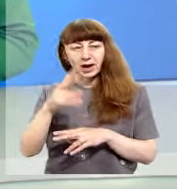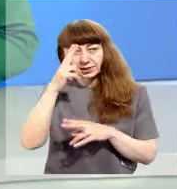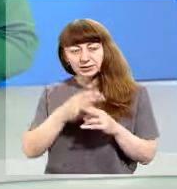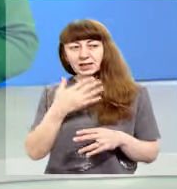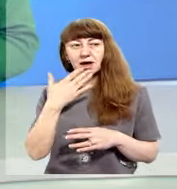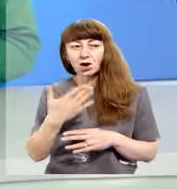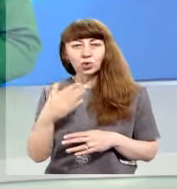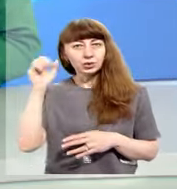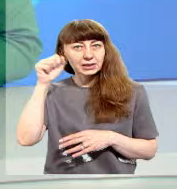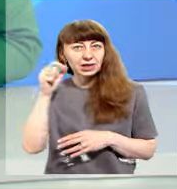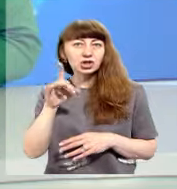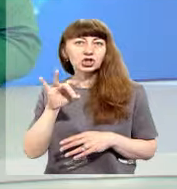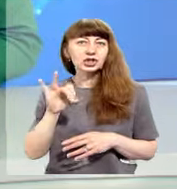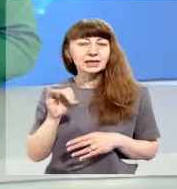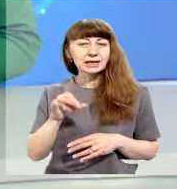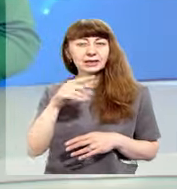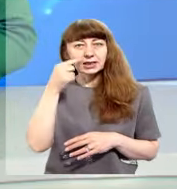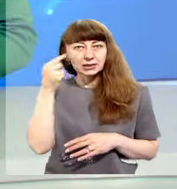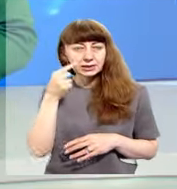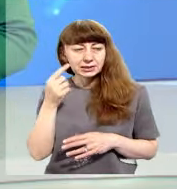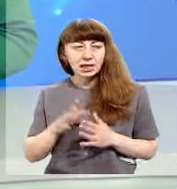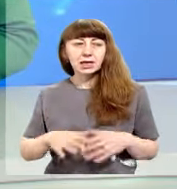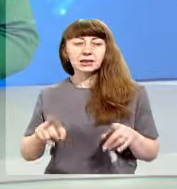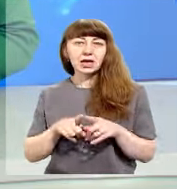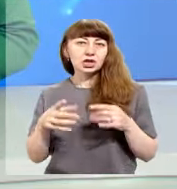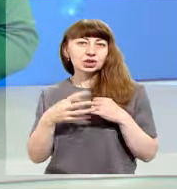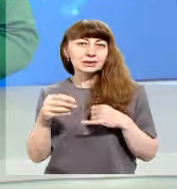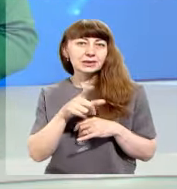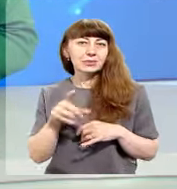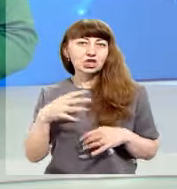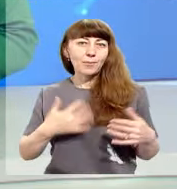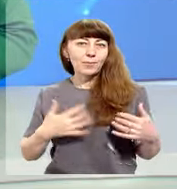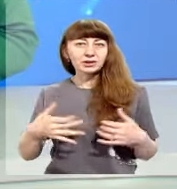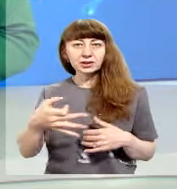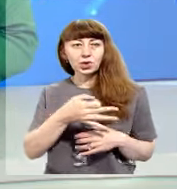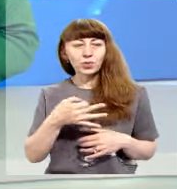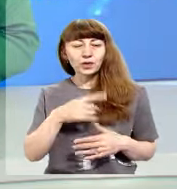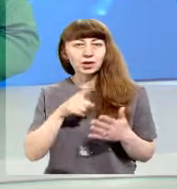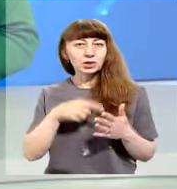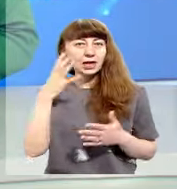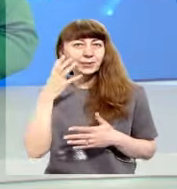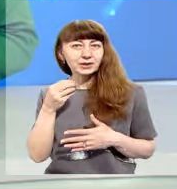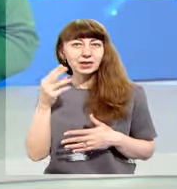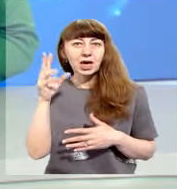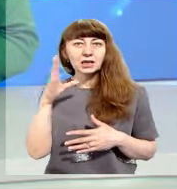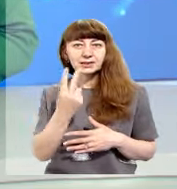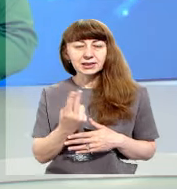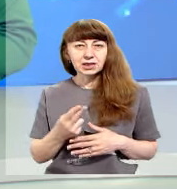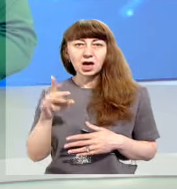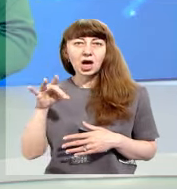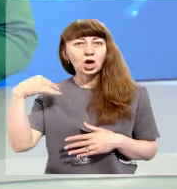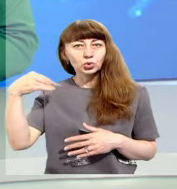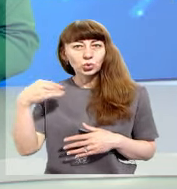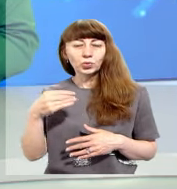народы из Узбекистана, Таджикистана, Кыргызстана, а также соотечественники из Жамбылской области, городов Алматы, Астаны, Актобе и